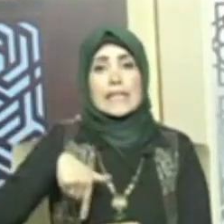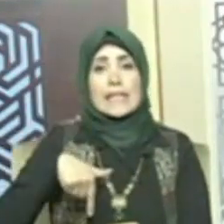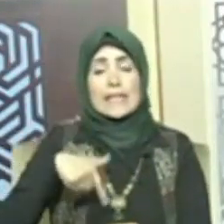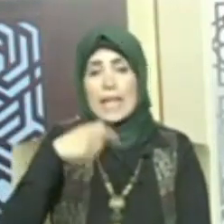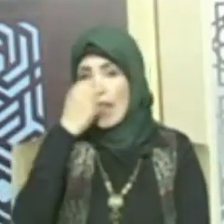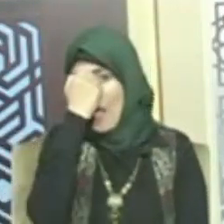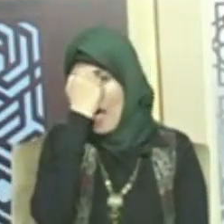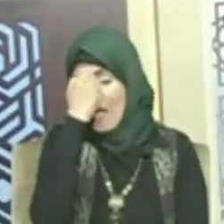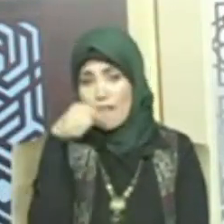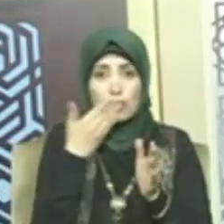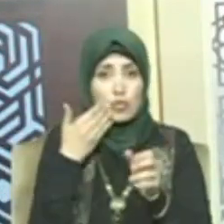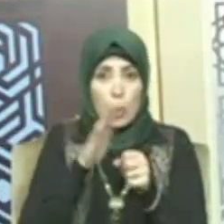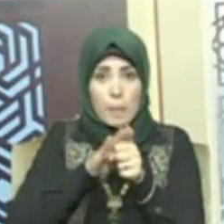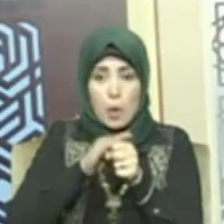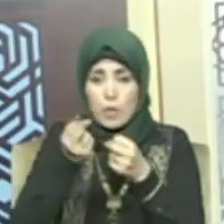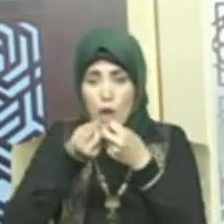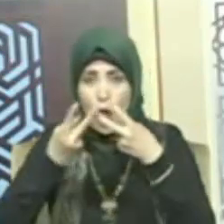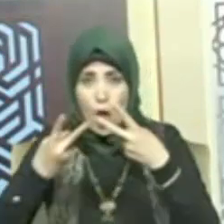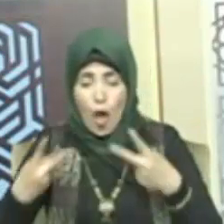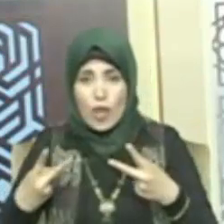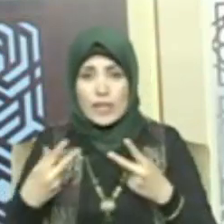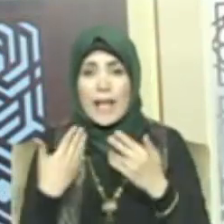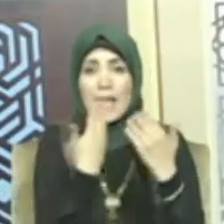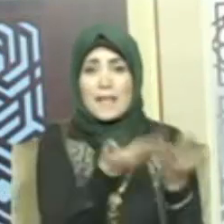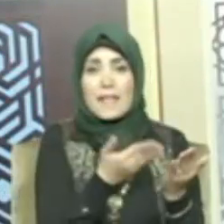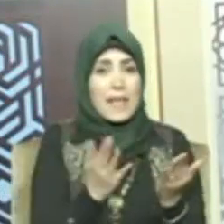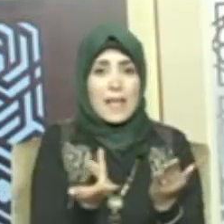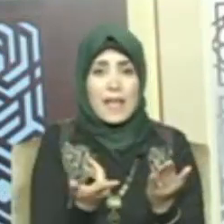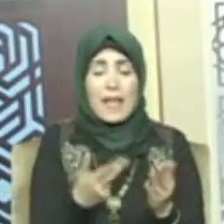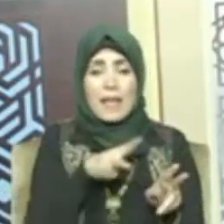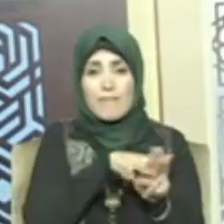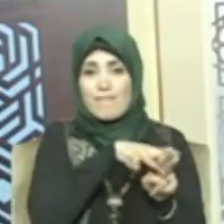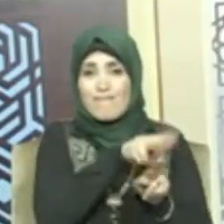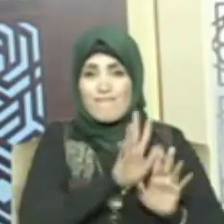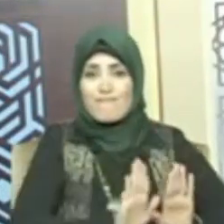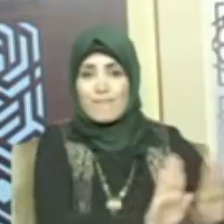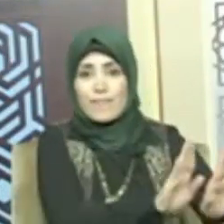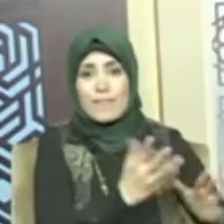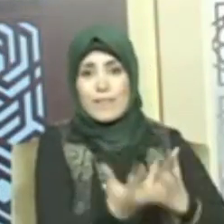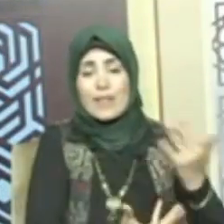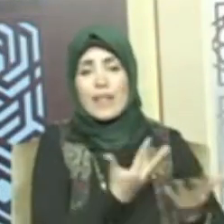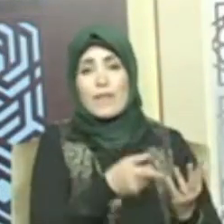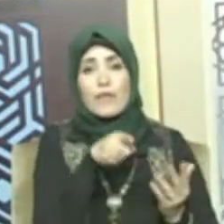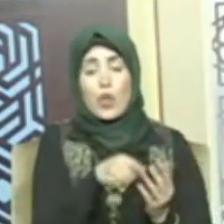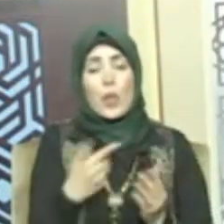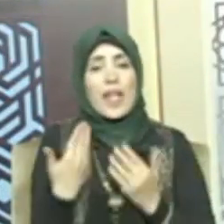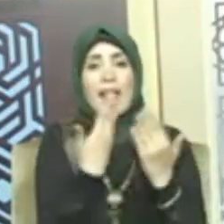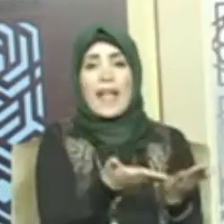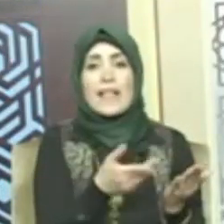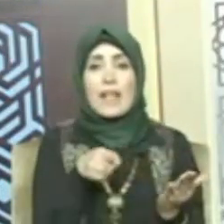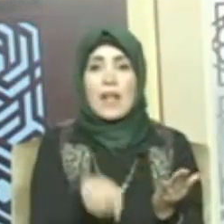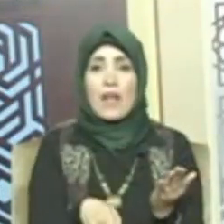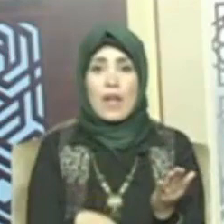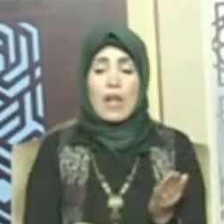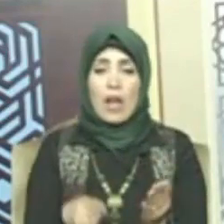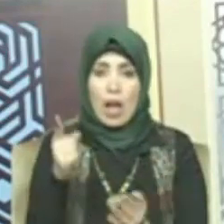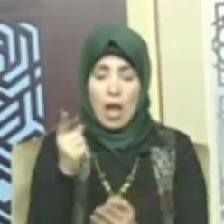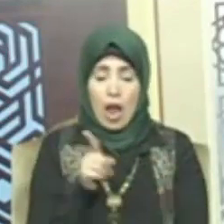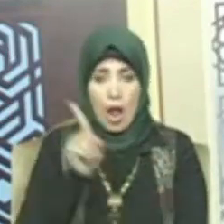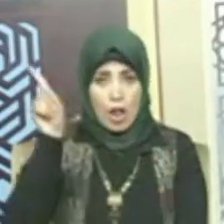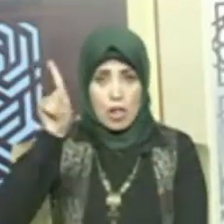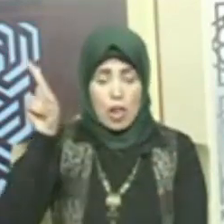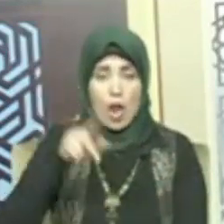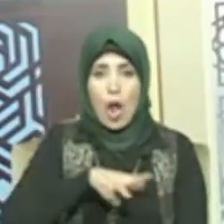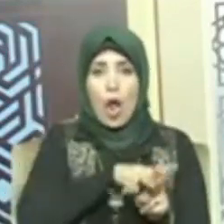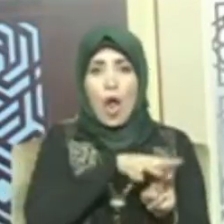60,000، فإذا كان يوم العيد وهو يوم الجائزة أعتق